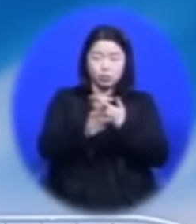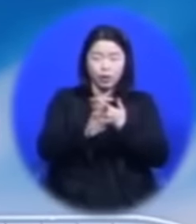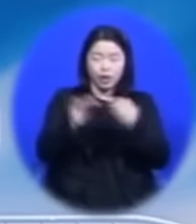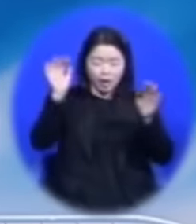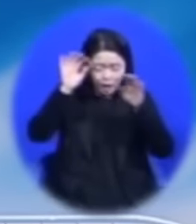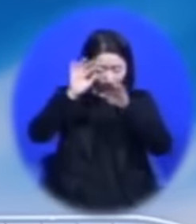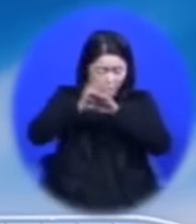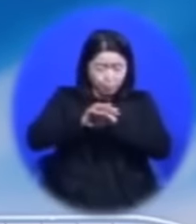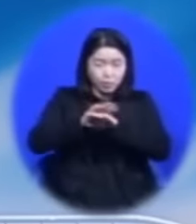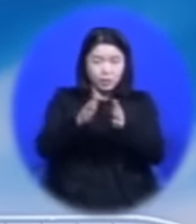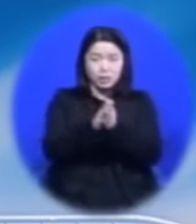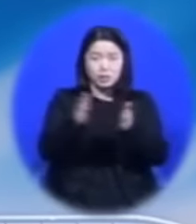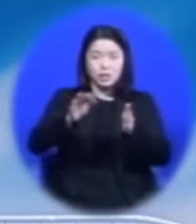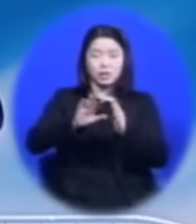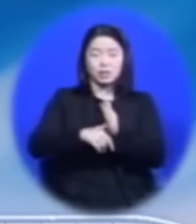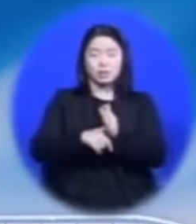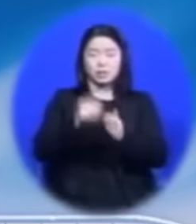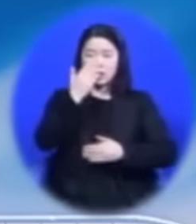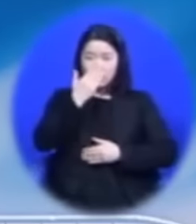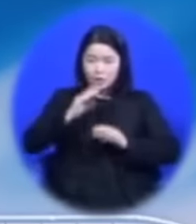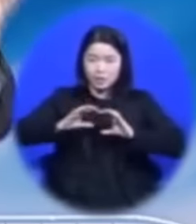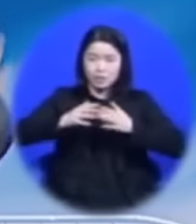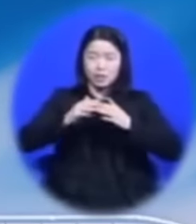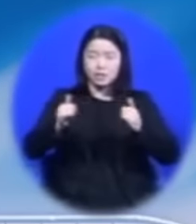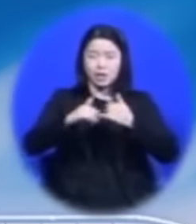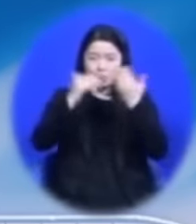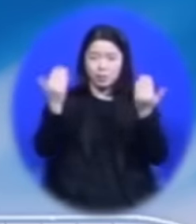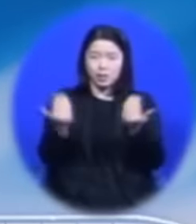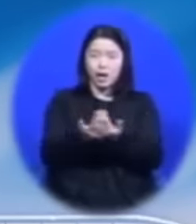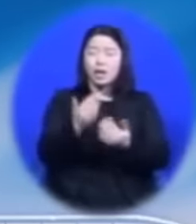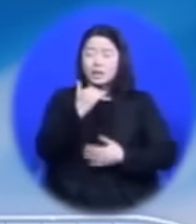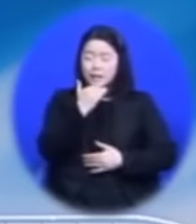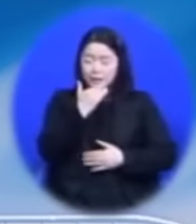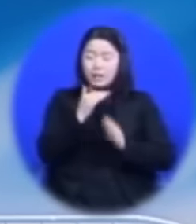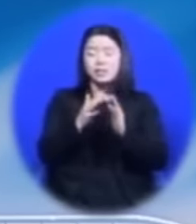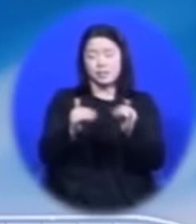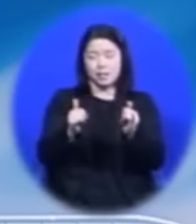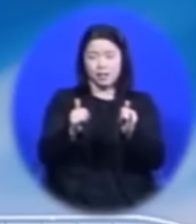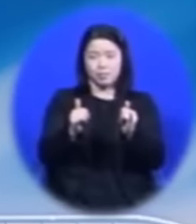그때 이스라엘 백성들은 다 기다리는 사람이었습니다.